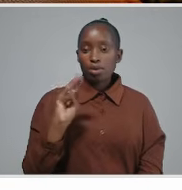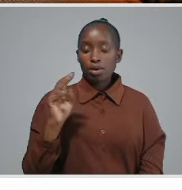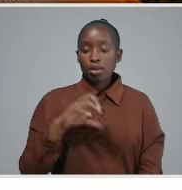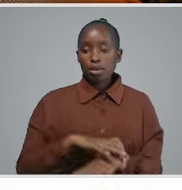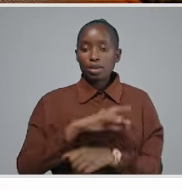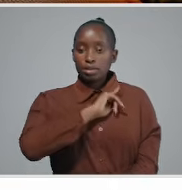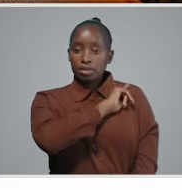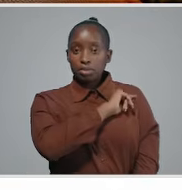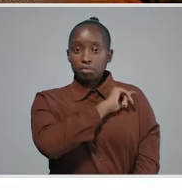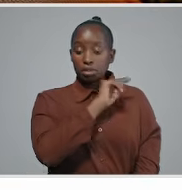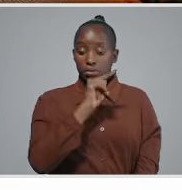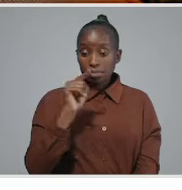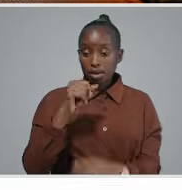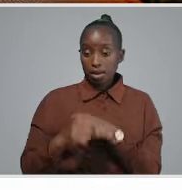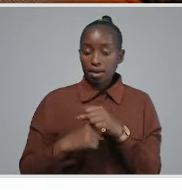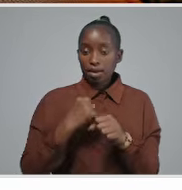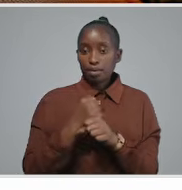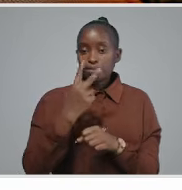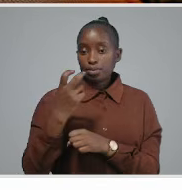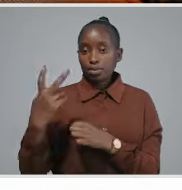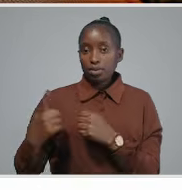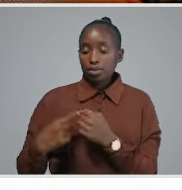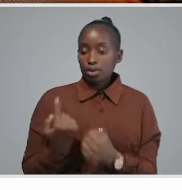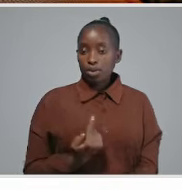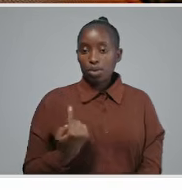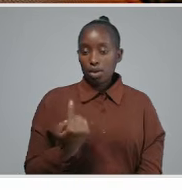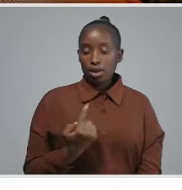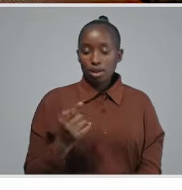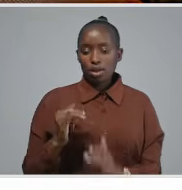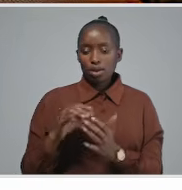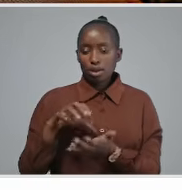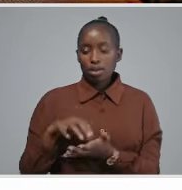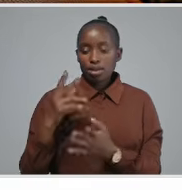matibabu. Mwaka huu wa 2026 pekee, visa vipya